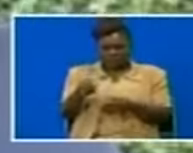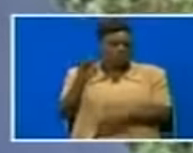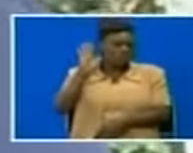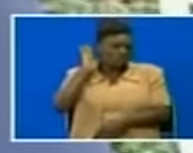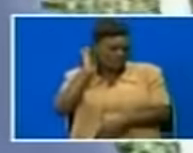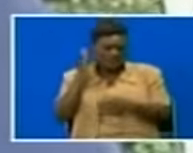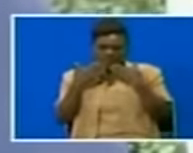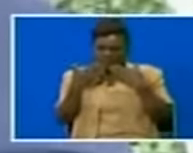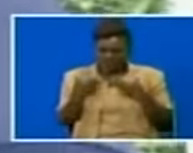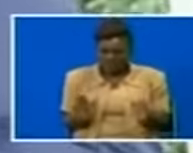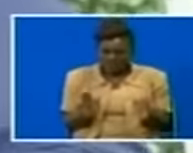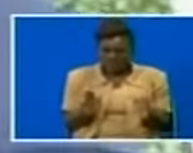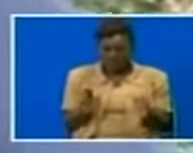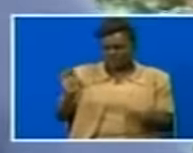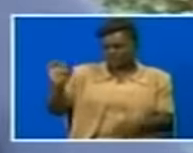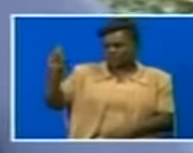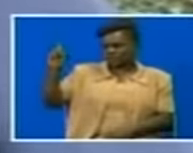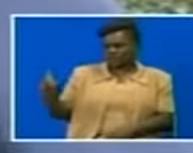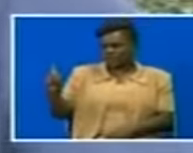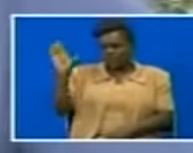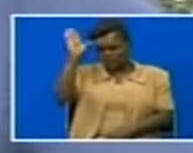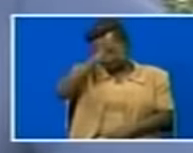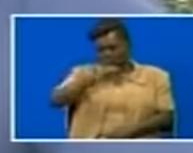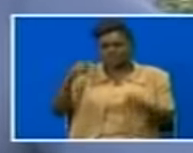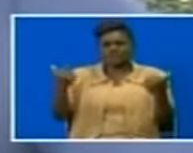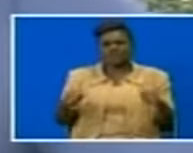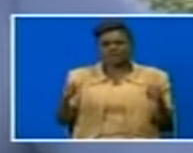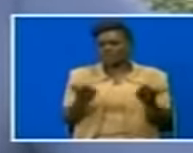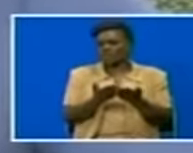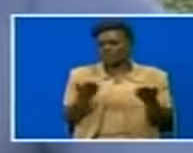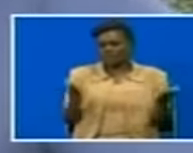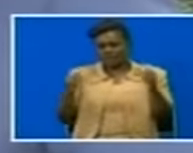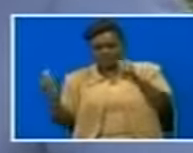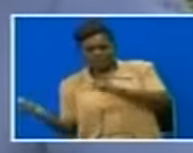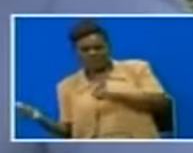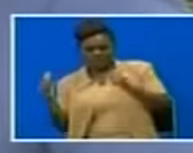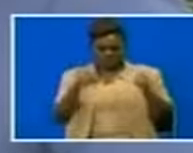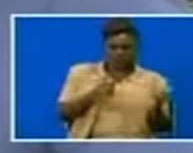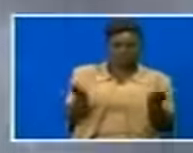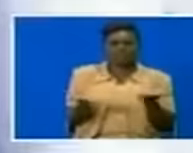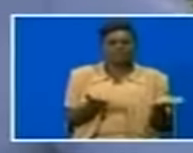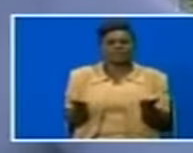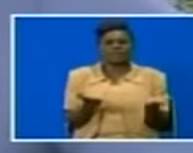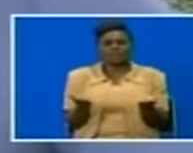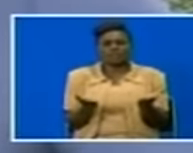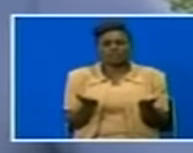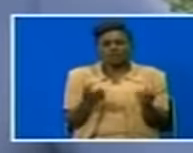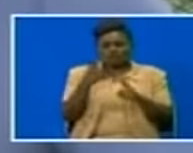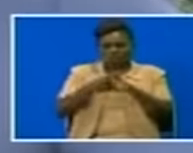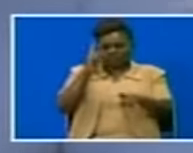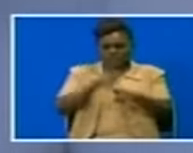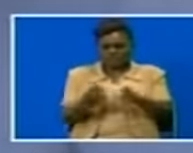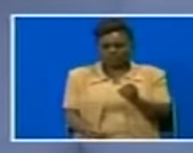congregation, His Excellency has never missed any baptismal service since it was